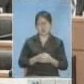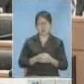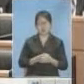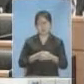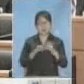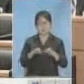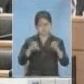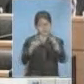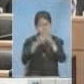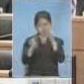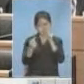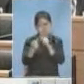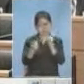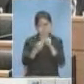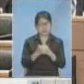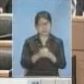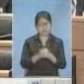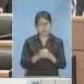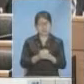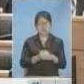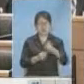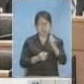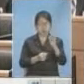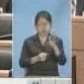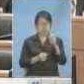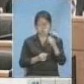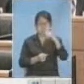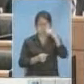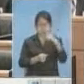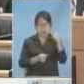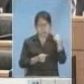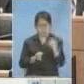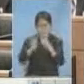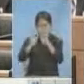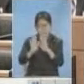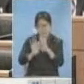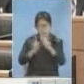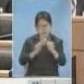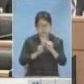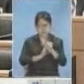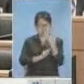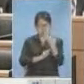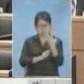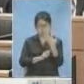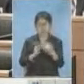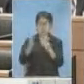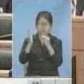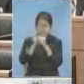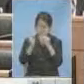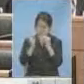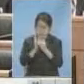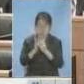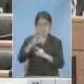ะอย่างยิ่งท้องถิ่นในประเทศเรานั้นนะครับมีตั้ง5รูปแบบไม่ว่าจะเป็นกรุงเทพเมืองพัทยา2รูปแ